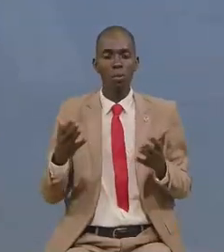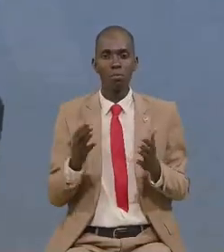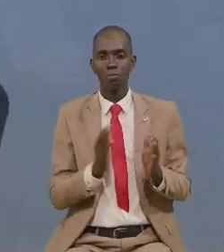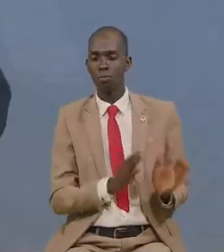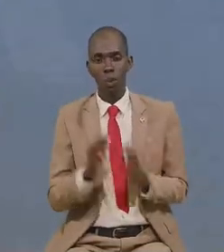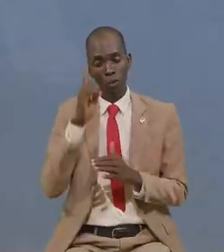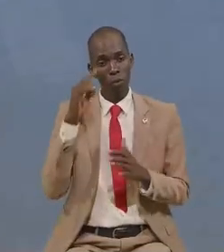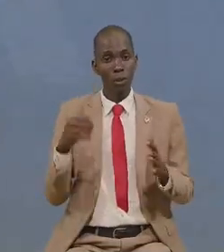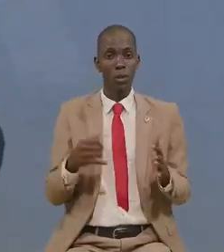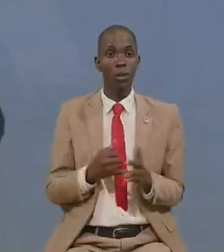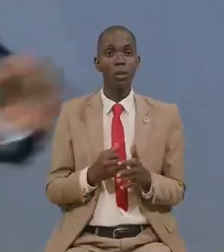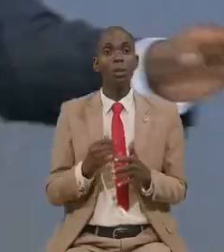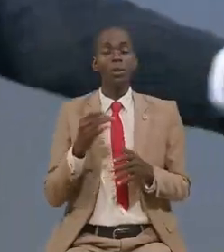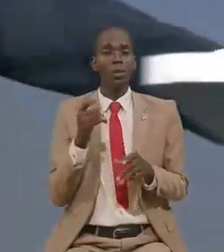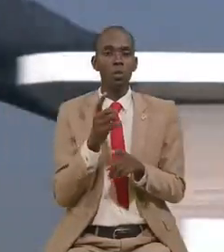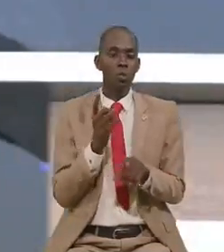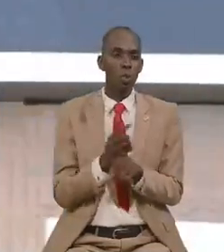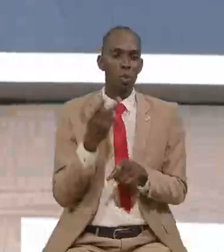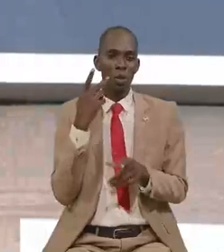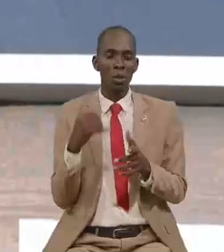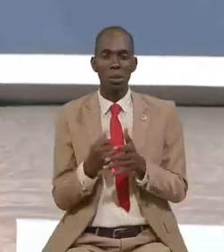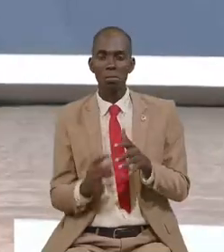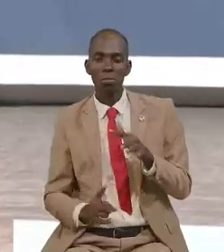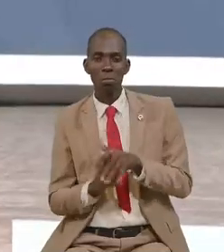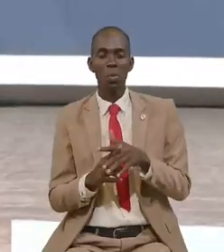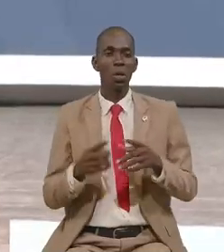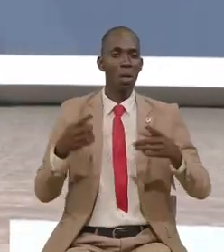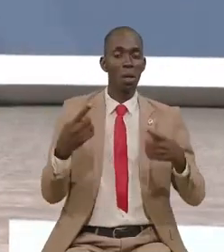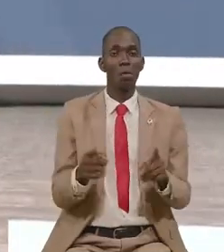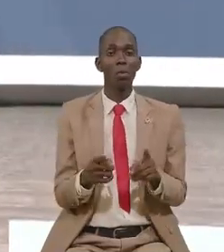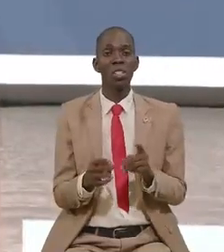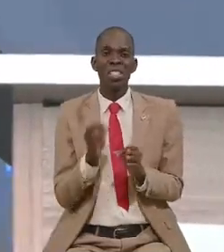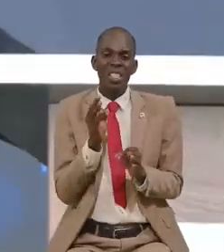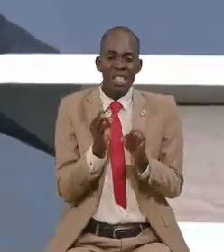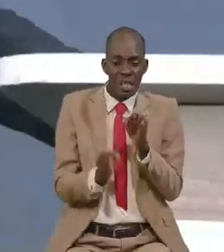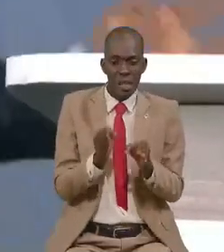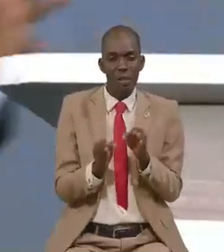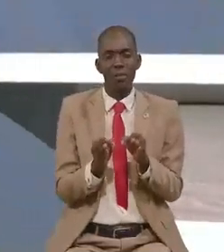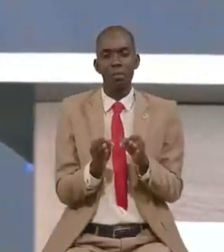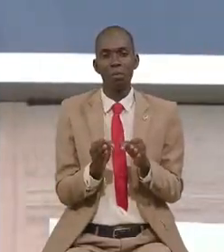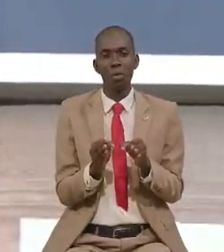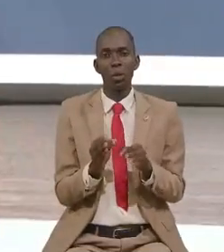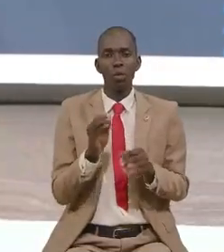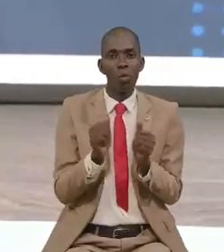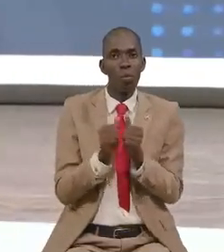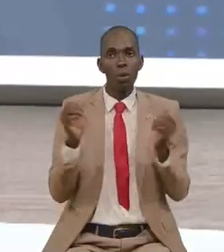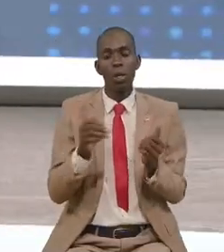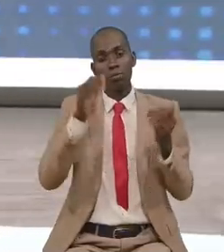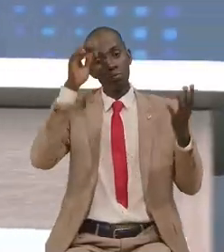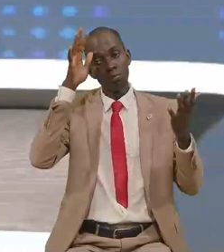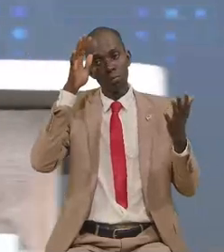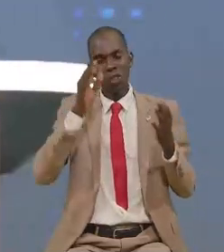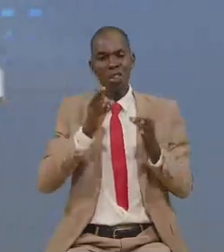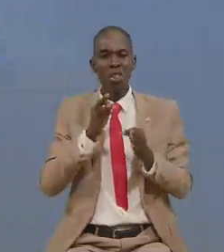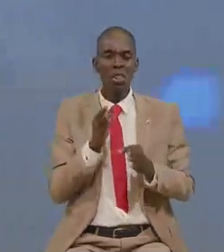péchez chaque jour, vous péchez à tout moment. Non, si par hasard, si par la